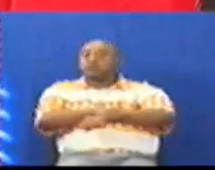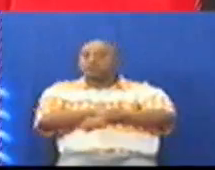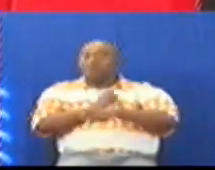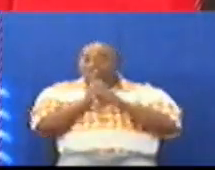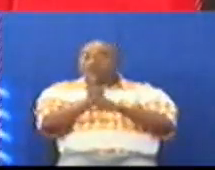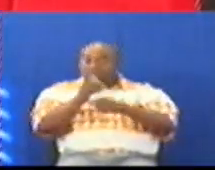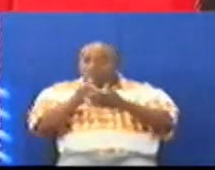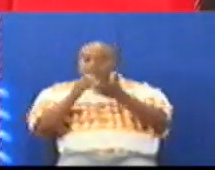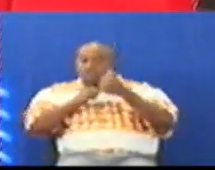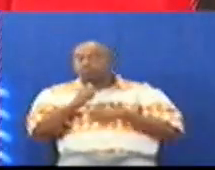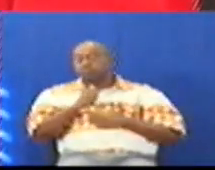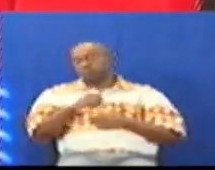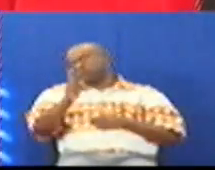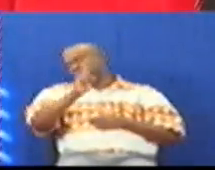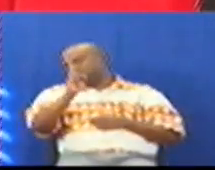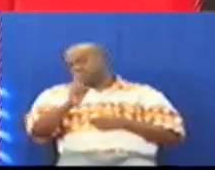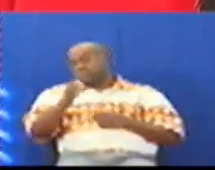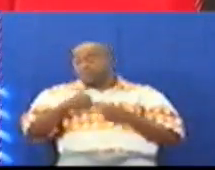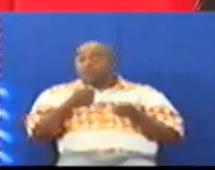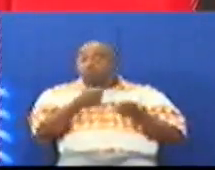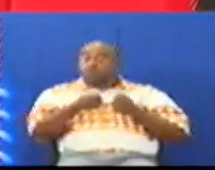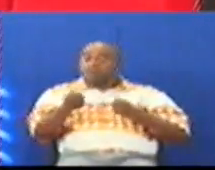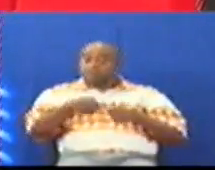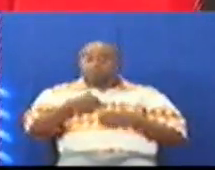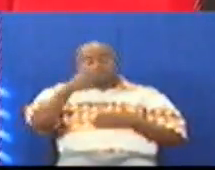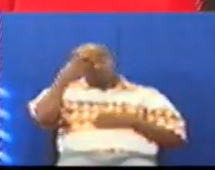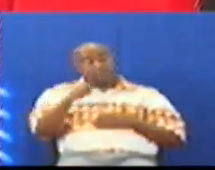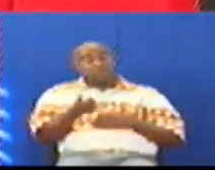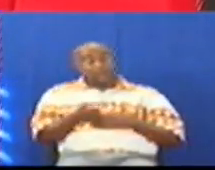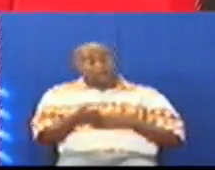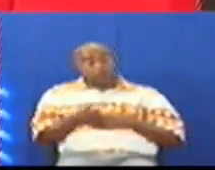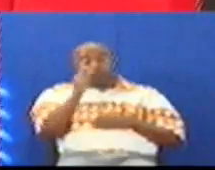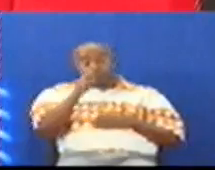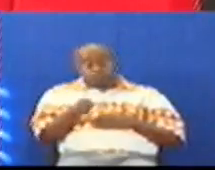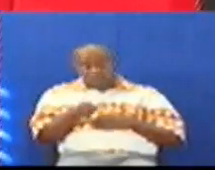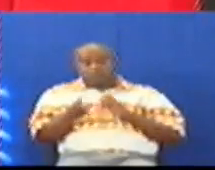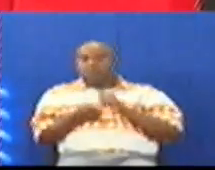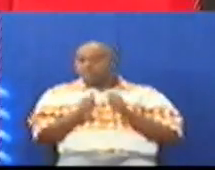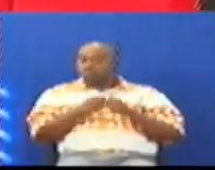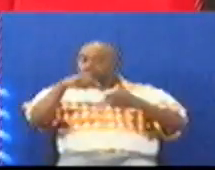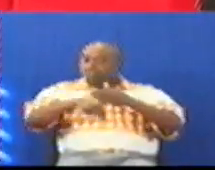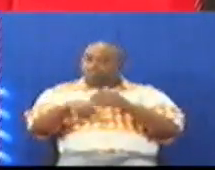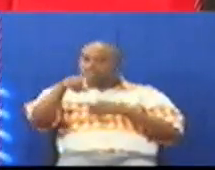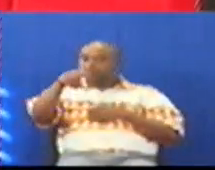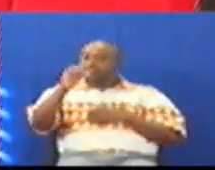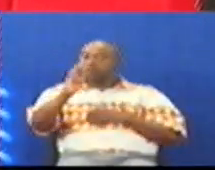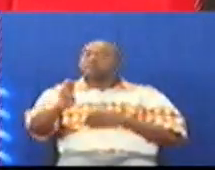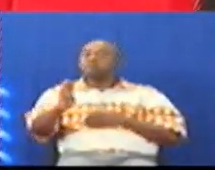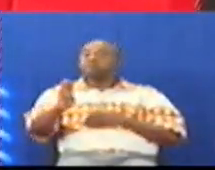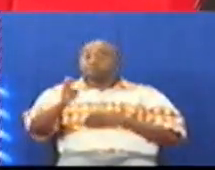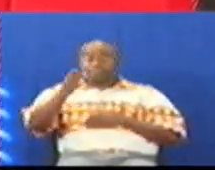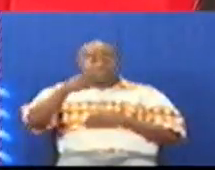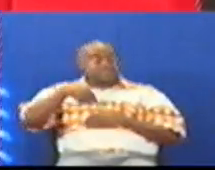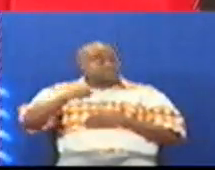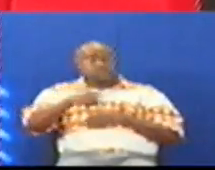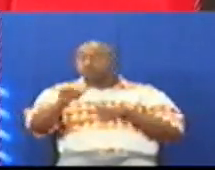tuombe mkurugenzi, tunakuamini, bado kuna miba midogo midogo. Sisi hatuna sauti,